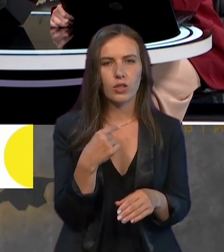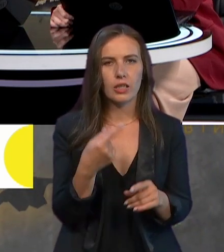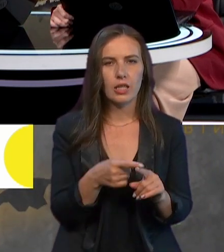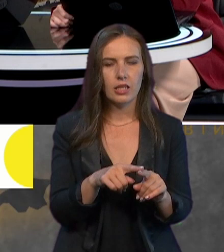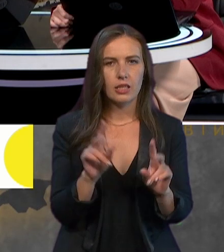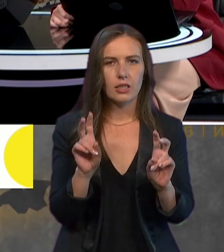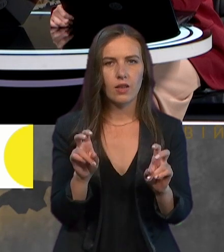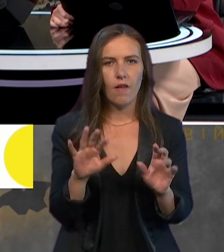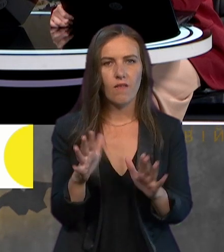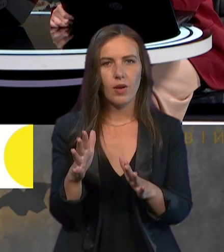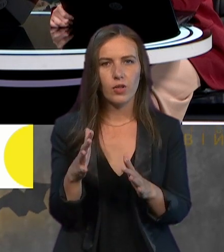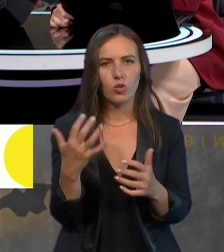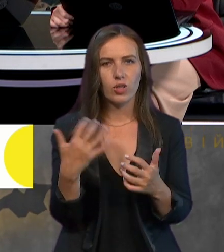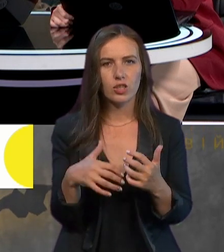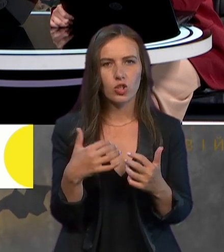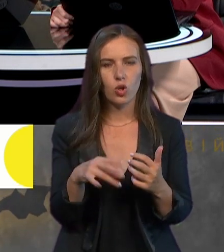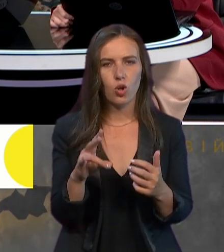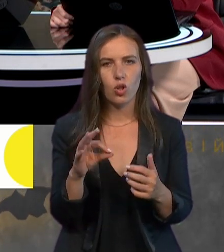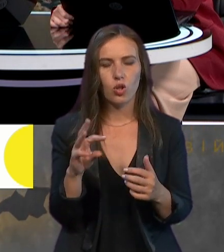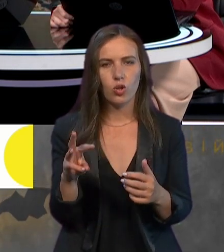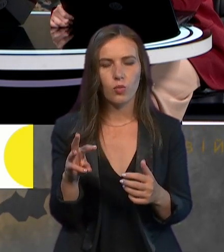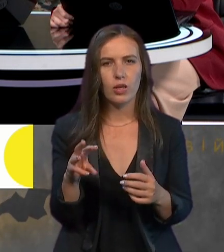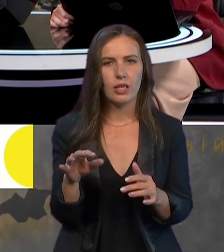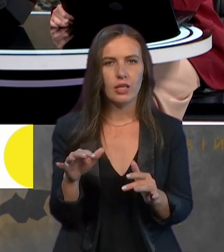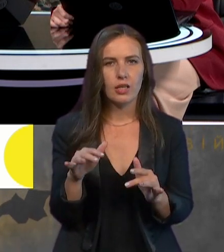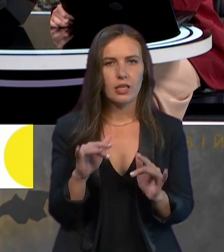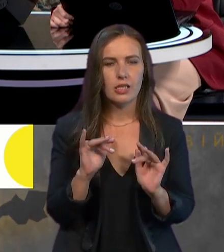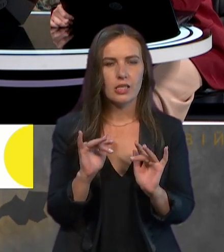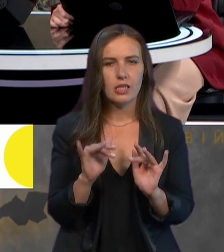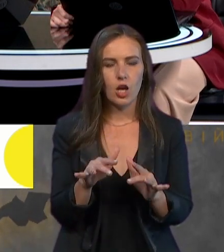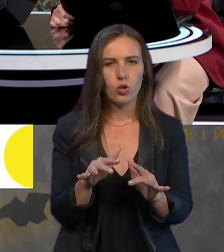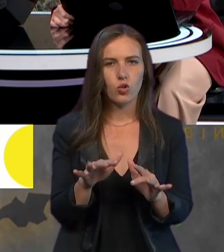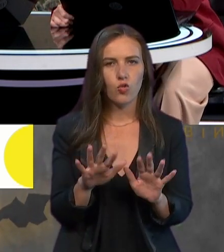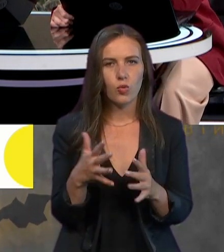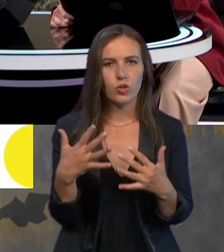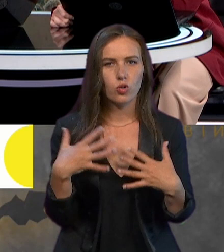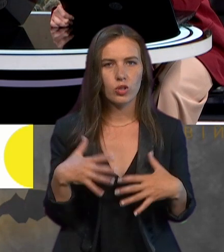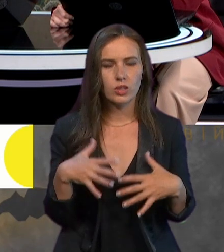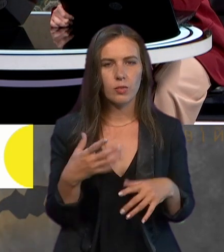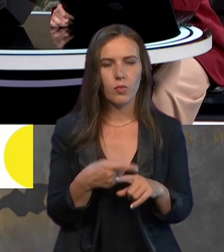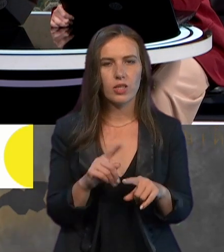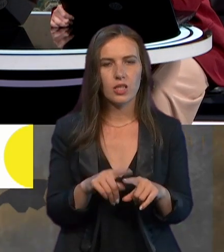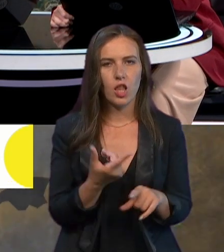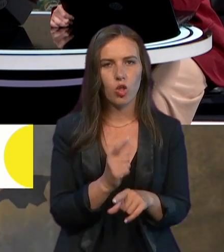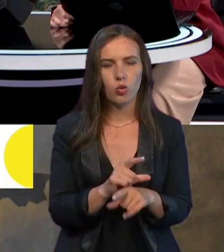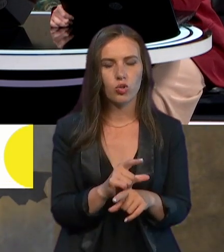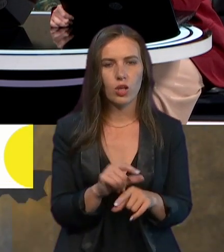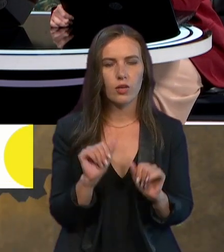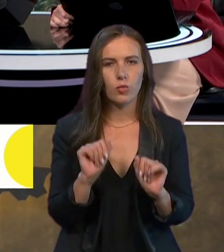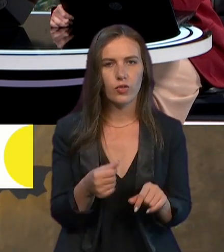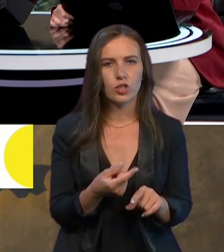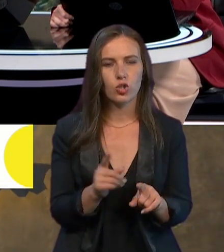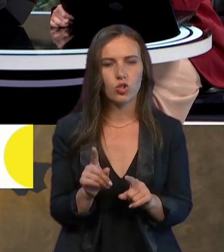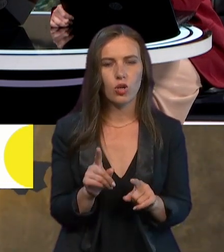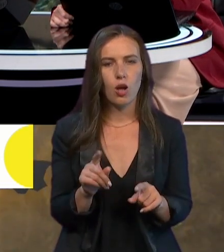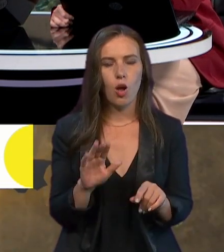у випадку з Херсоном, да, і щодо таких заходів у випадку з Кримом, на жаль, це дуже імовірно, що